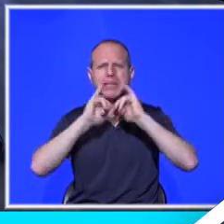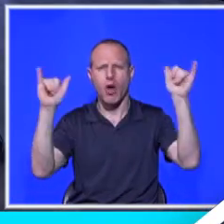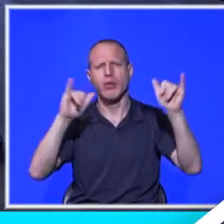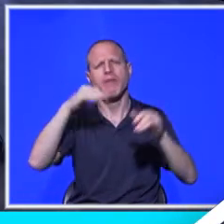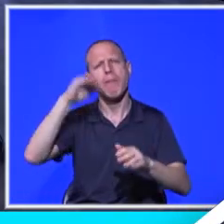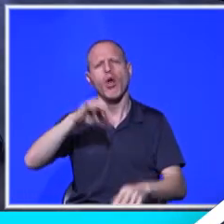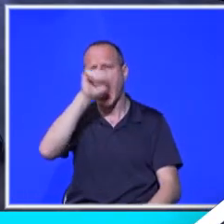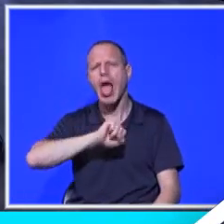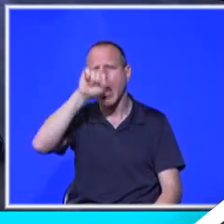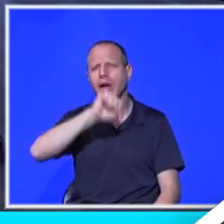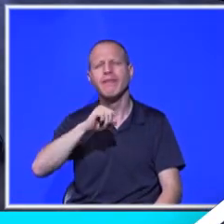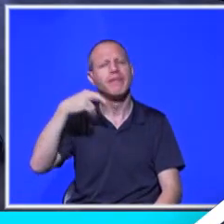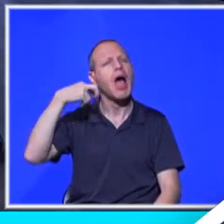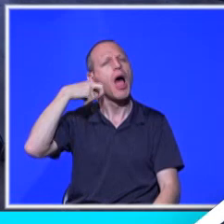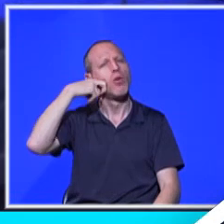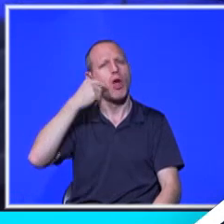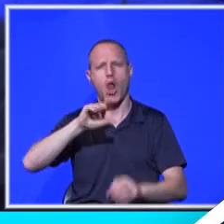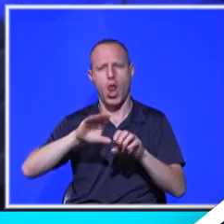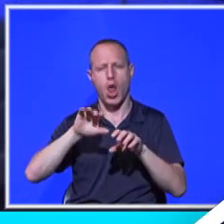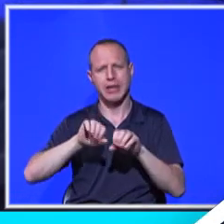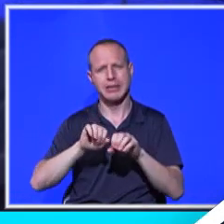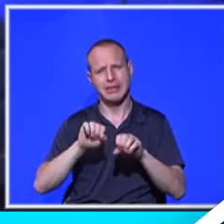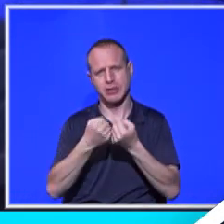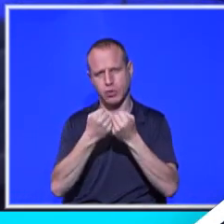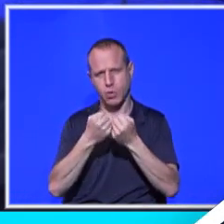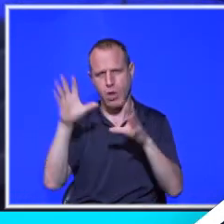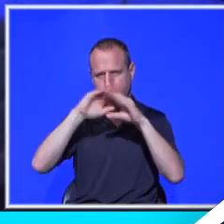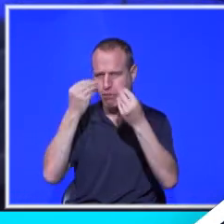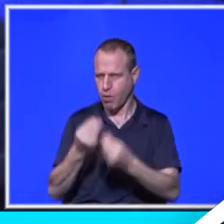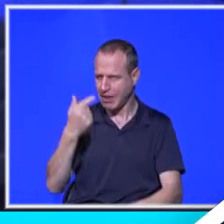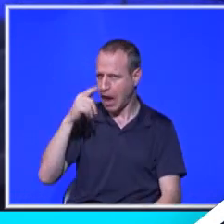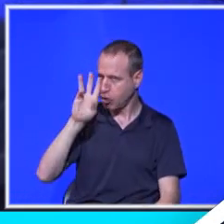ליקוקים וחנופה לא יזיקו. ערב טוב לגלעד שרון. ערב טוב.